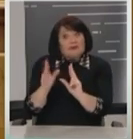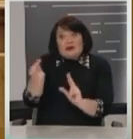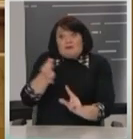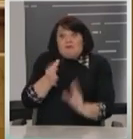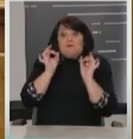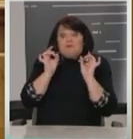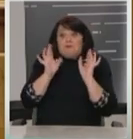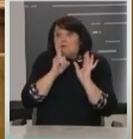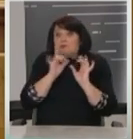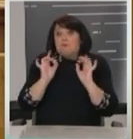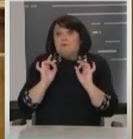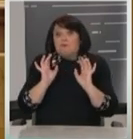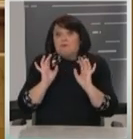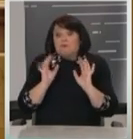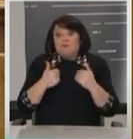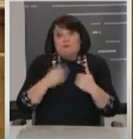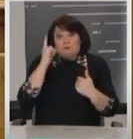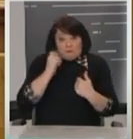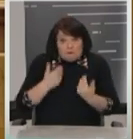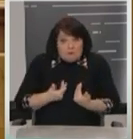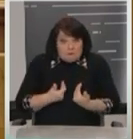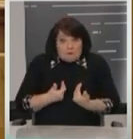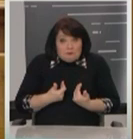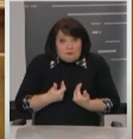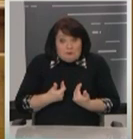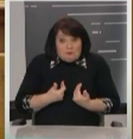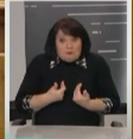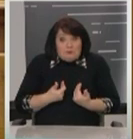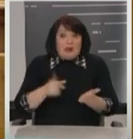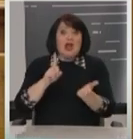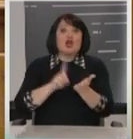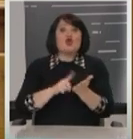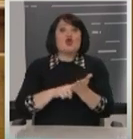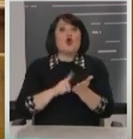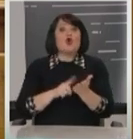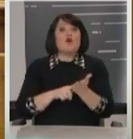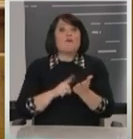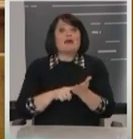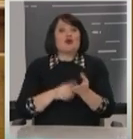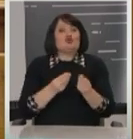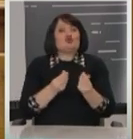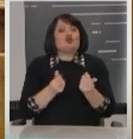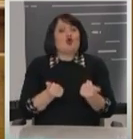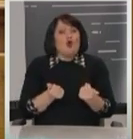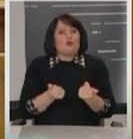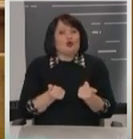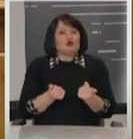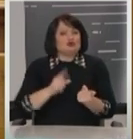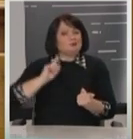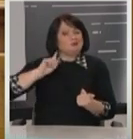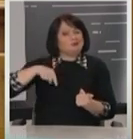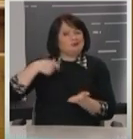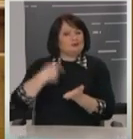κουβέντα. Ξέρουμε ότι πρόκειται για μια νομική τεχνολογία φοροαποφυγής, ιδιαίτερα χρήσιμη